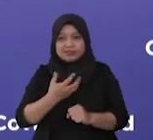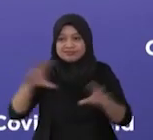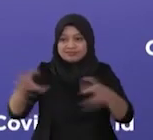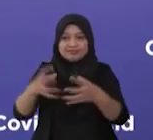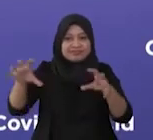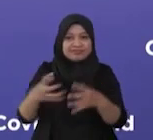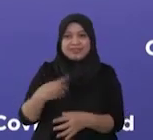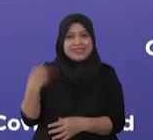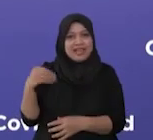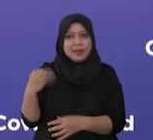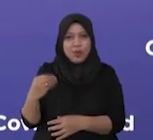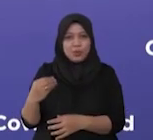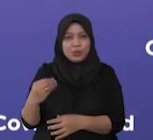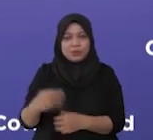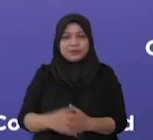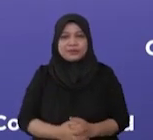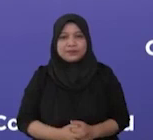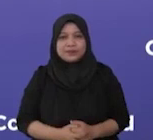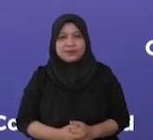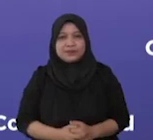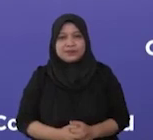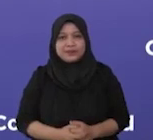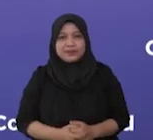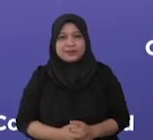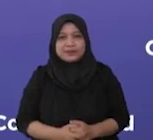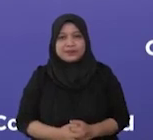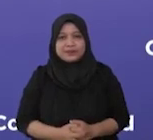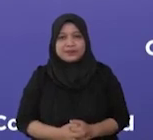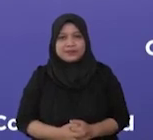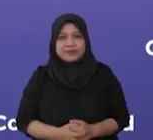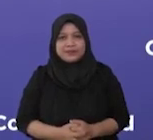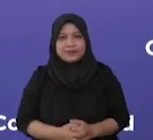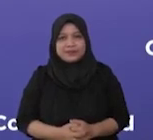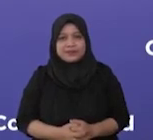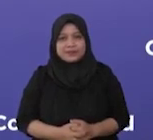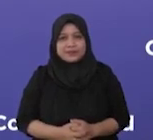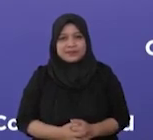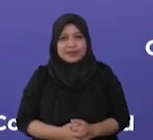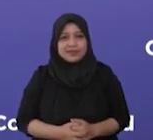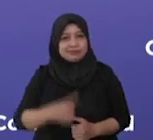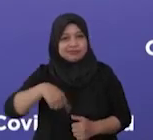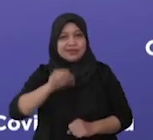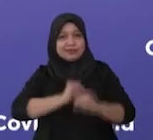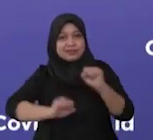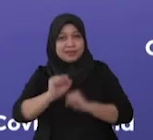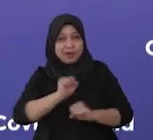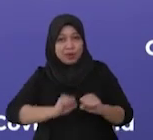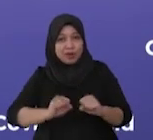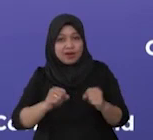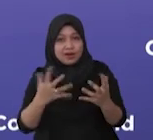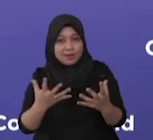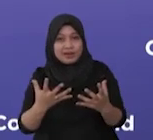tidak ada satupun yang ingin berkumpul dalam satu tempat Oleh karena itu hanya ini yang bisa kita lakukan